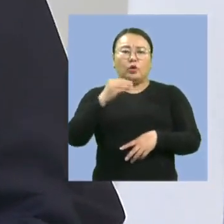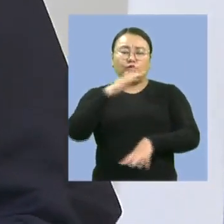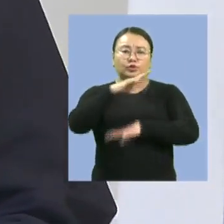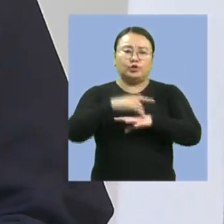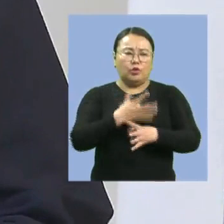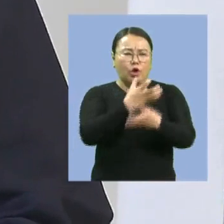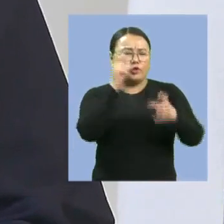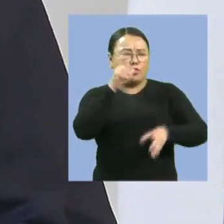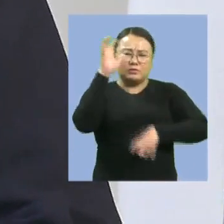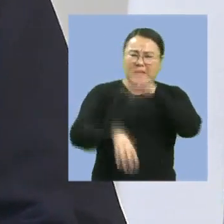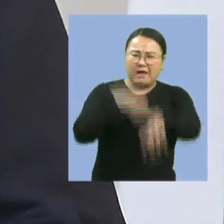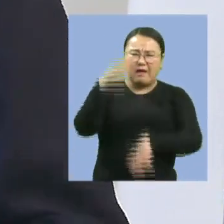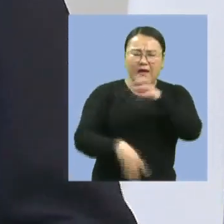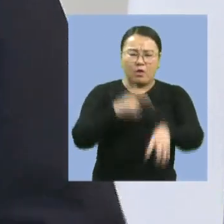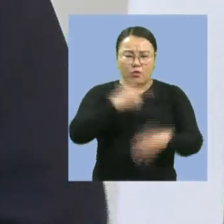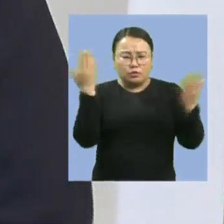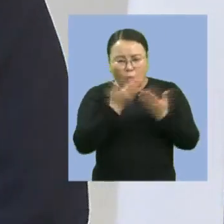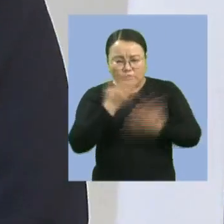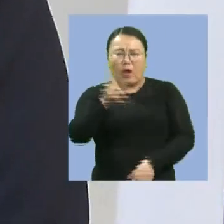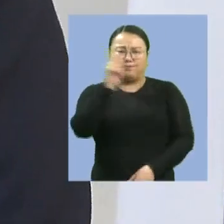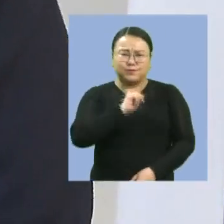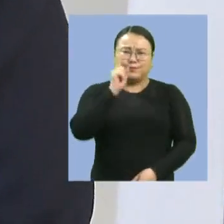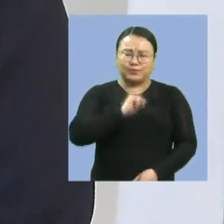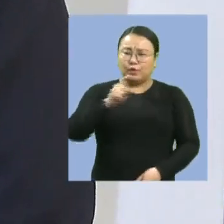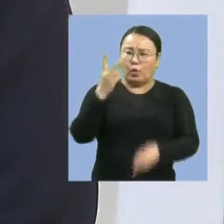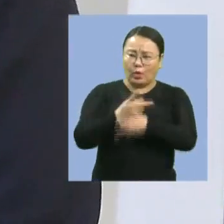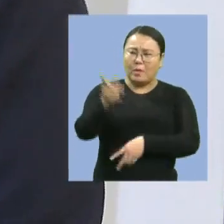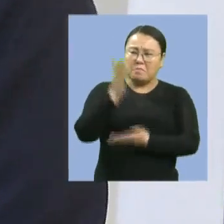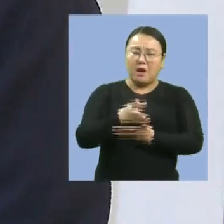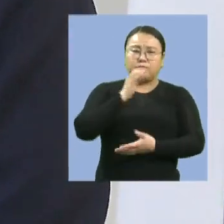төм төвчгэлсэн, бом бужигнсан, олон нийт уншиж судалсан